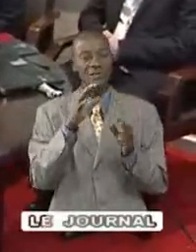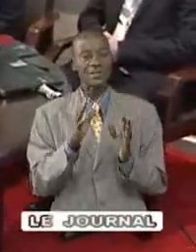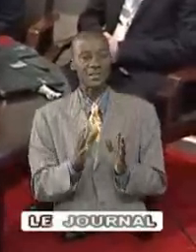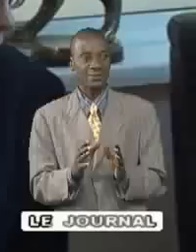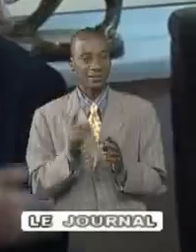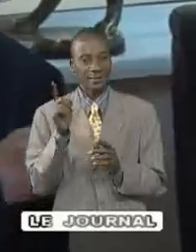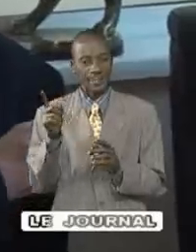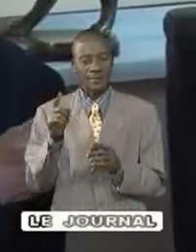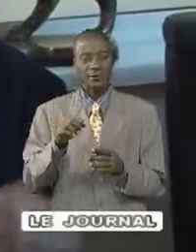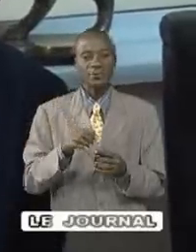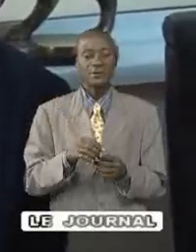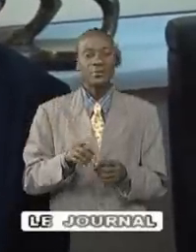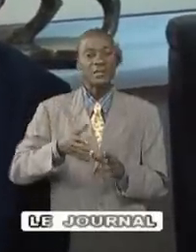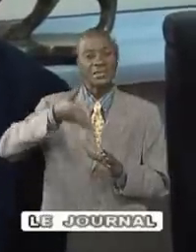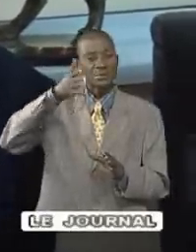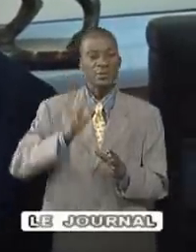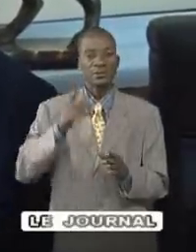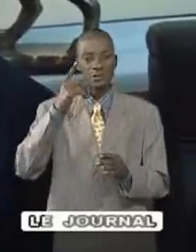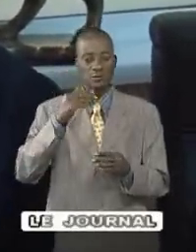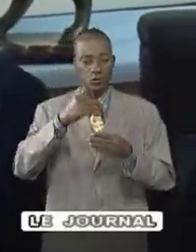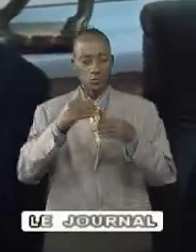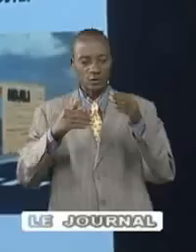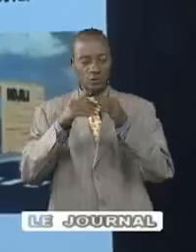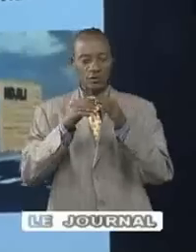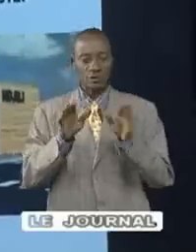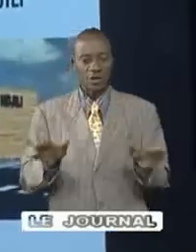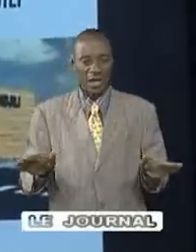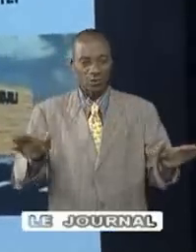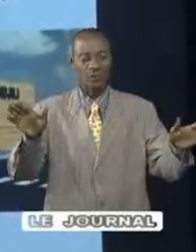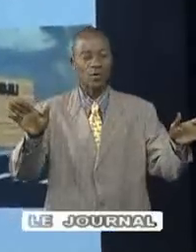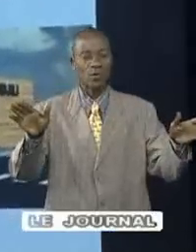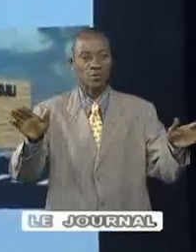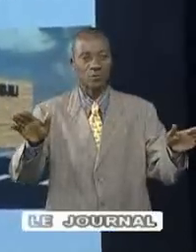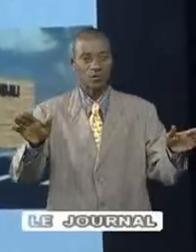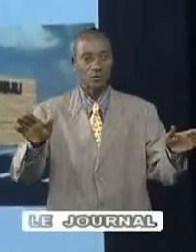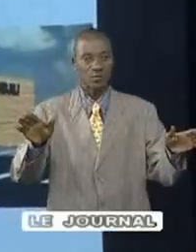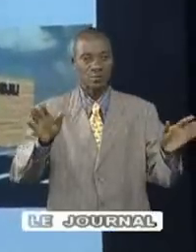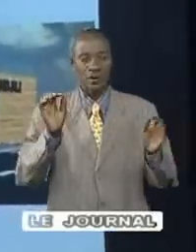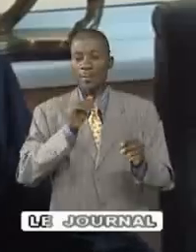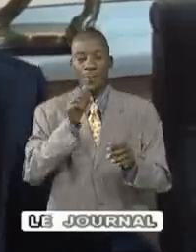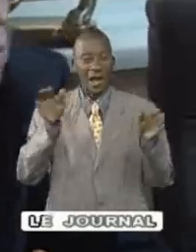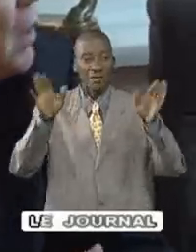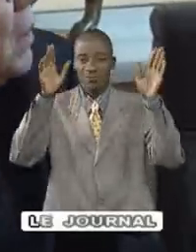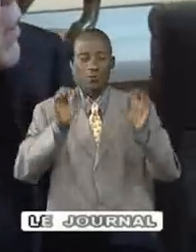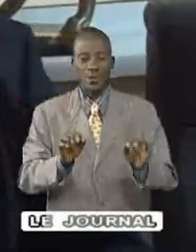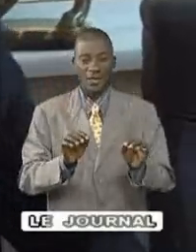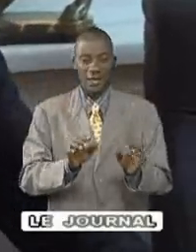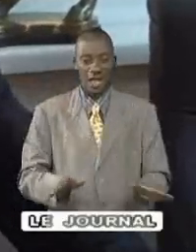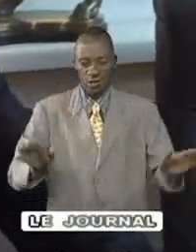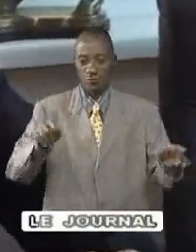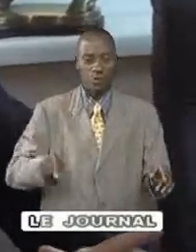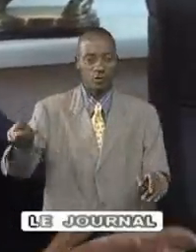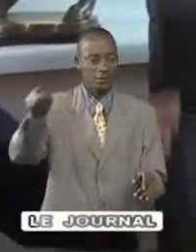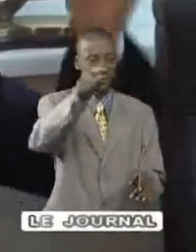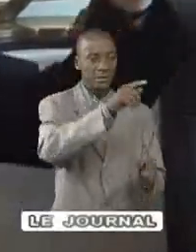Airport, spécialisée dans la construction des aérogares, envisage de construire une aérogare modulaire à l'aéroport d'Ndjili. Son